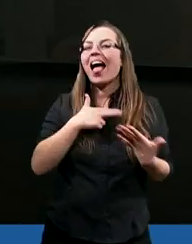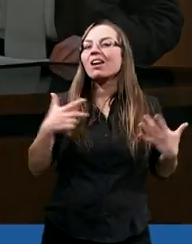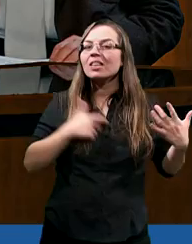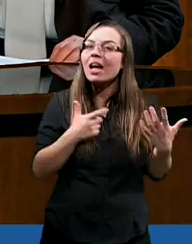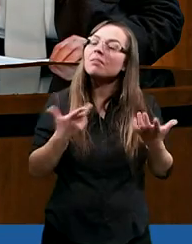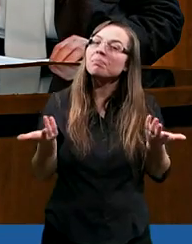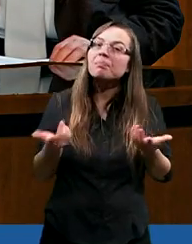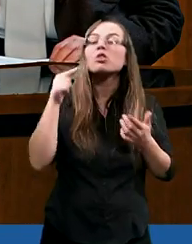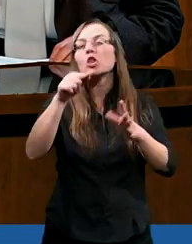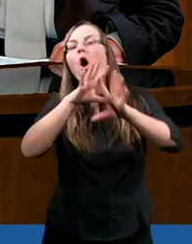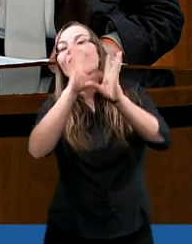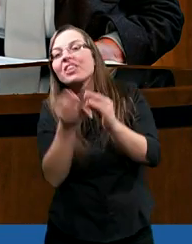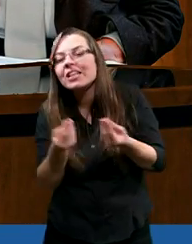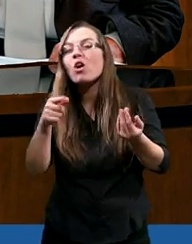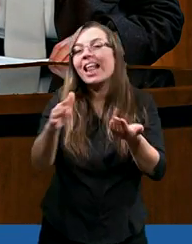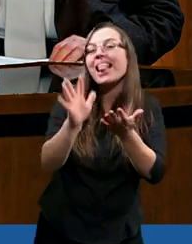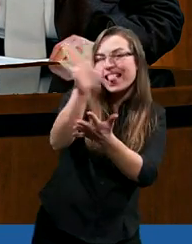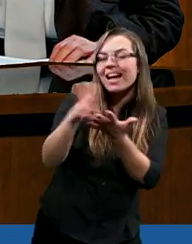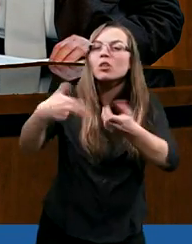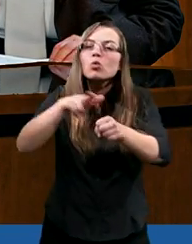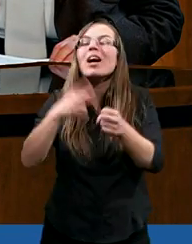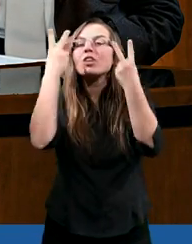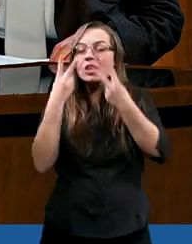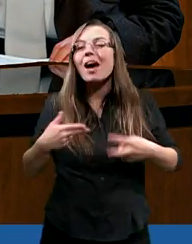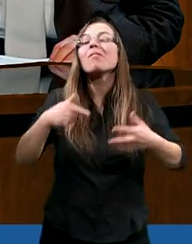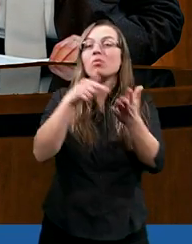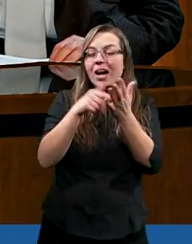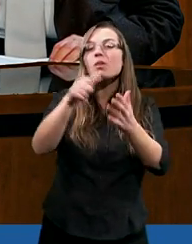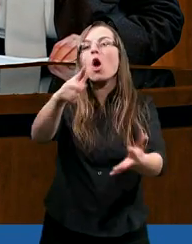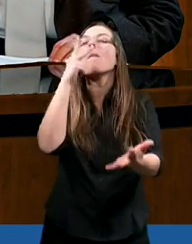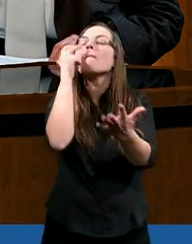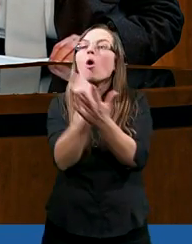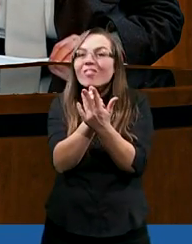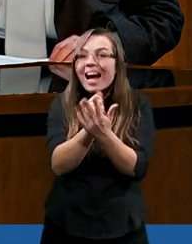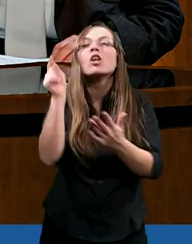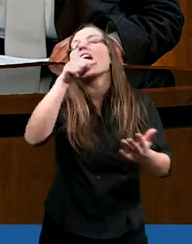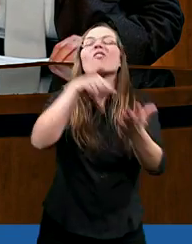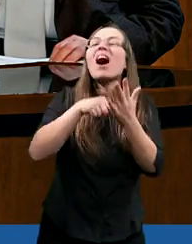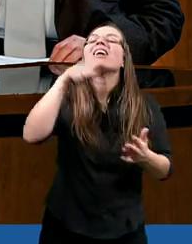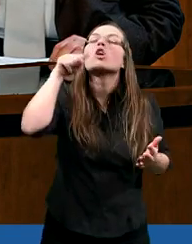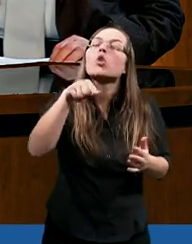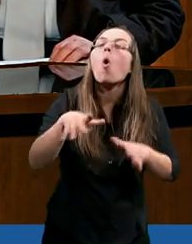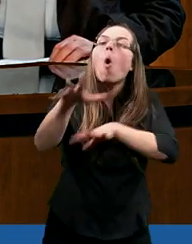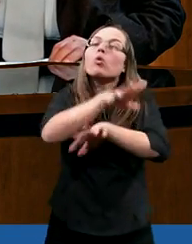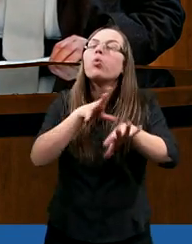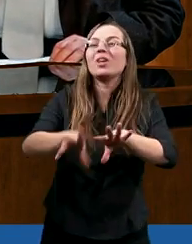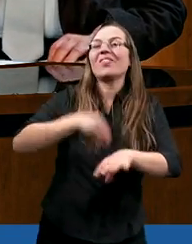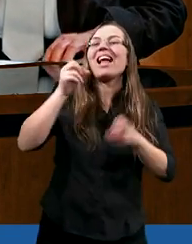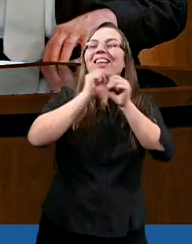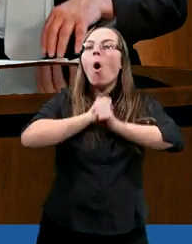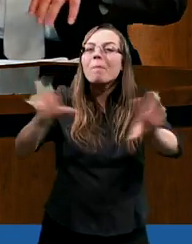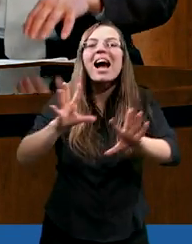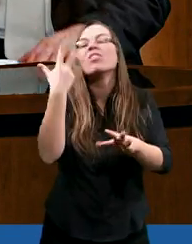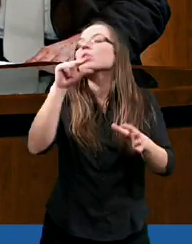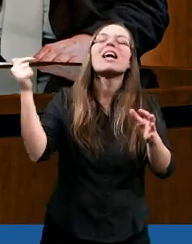Więc to wszystko, te teksty, które czytamy, właśnie podkwierdzają, że to Duch Święty objawił i